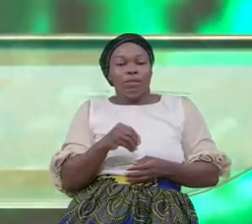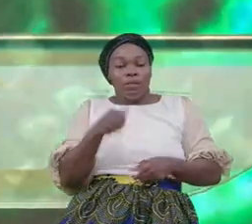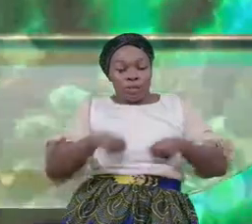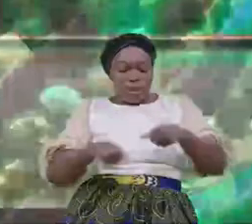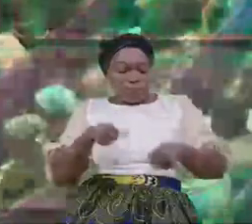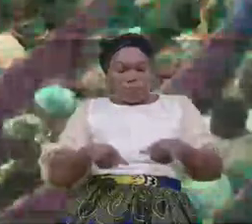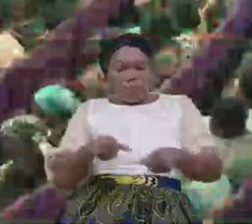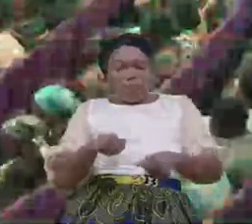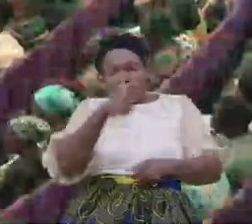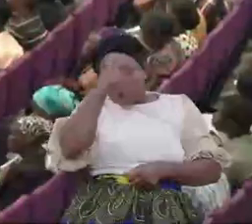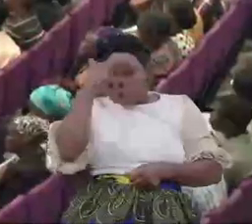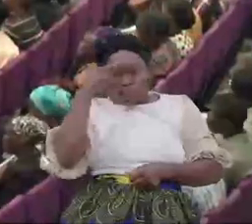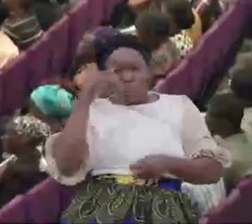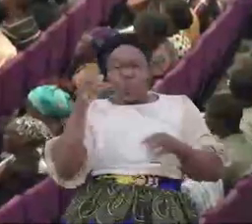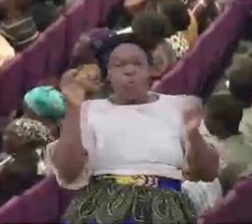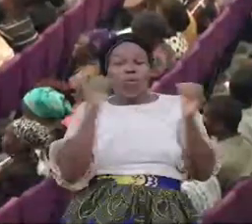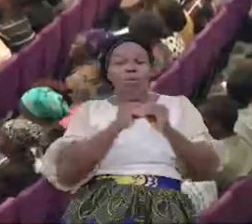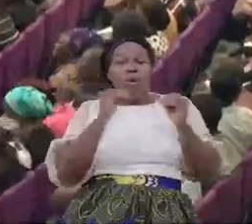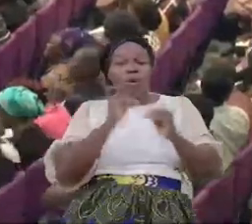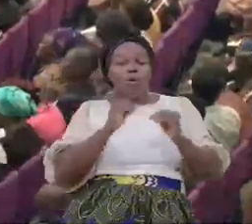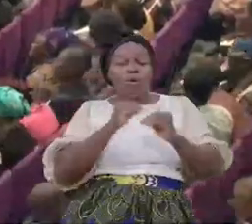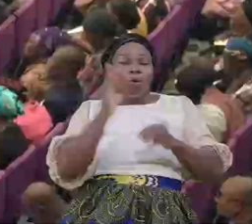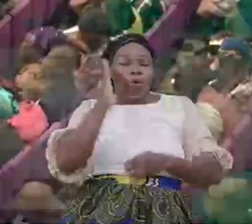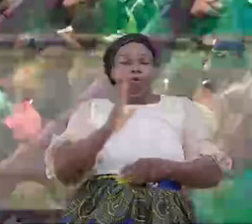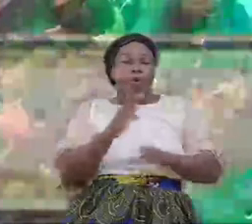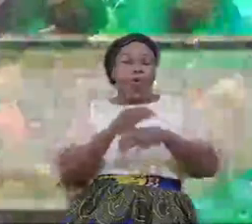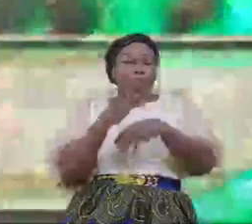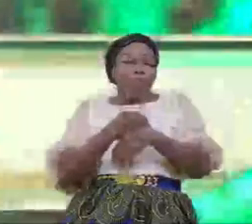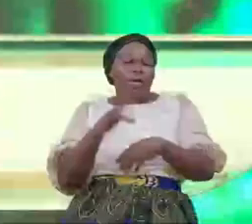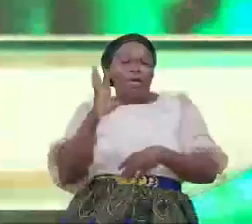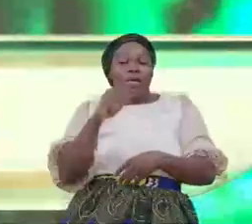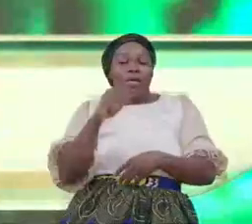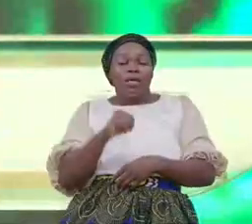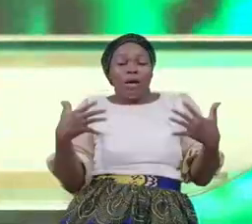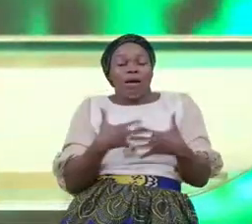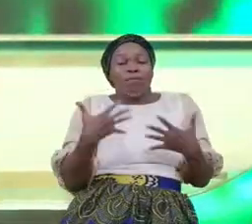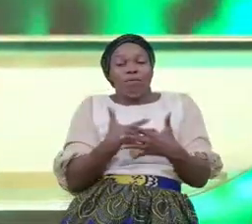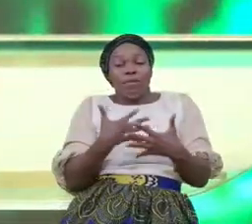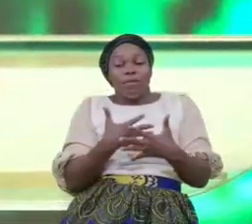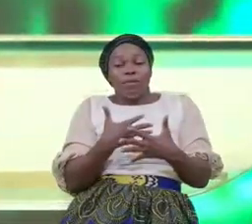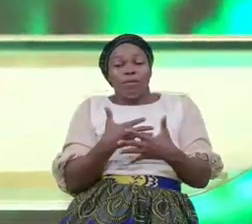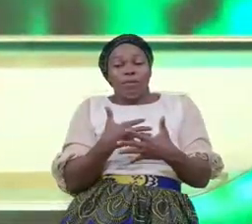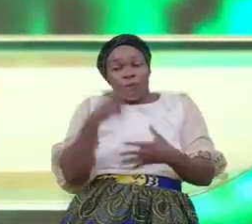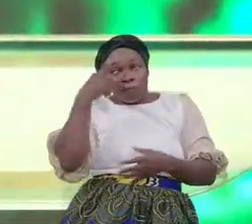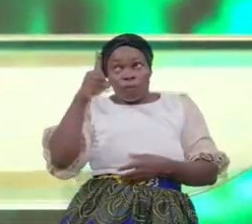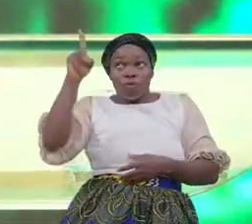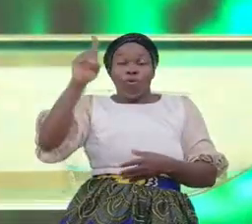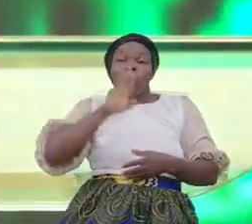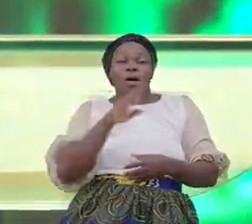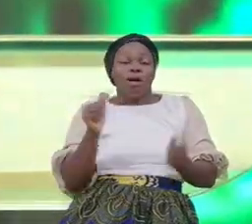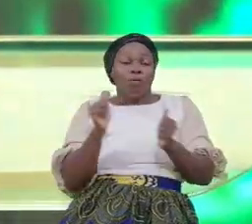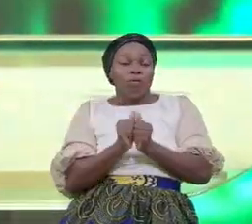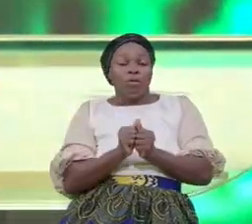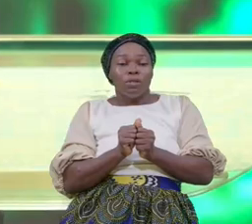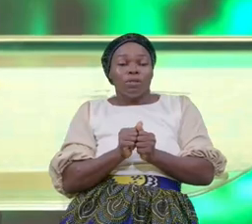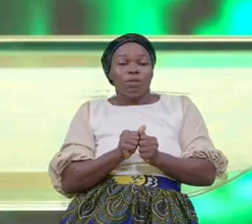et taisez-vous, et et il n'y aura personne pour le troubler, car je suis avec toi,